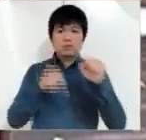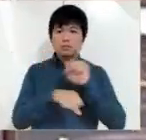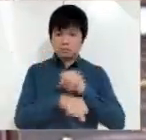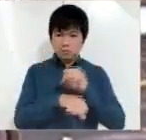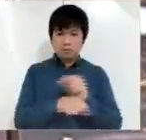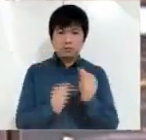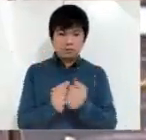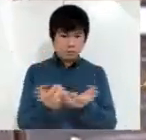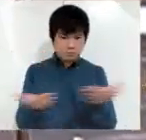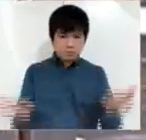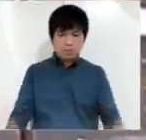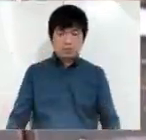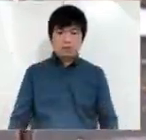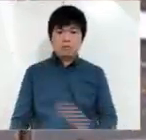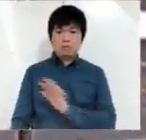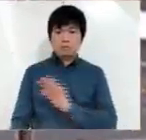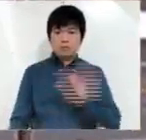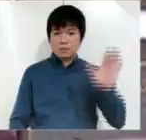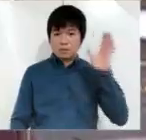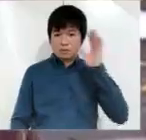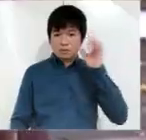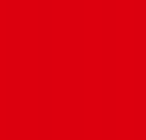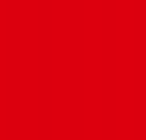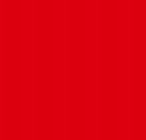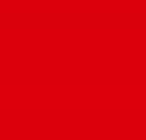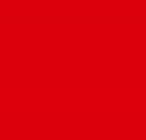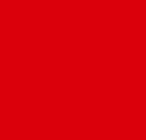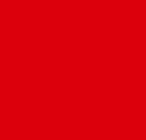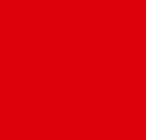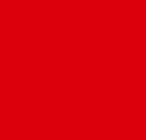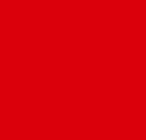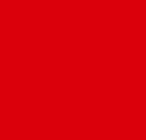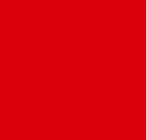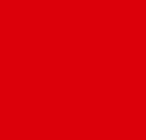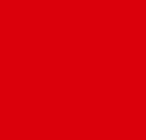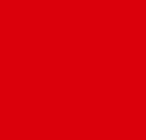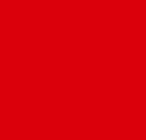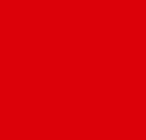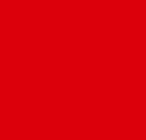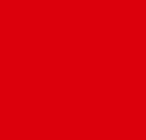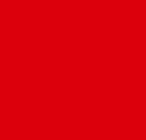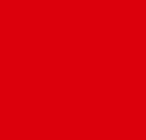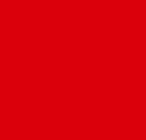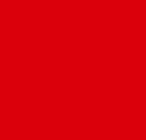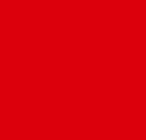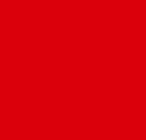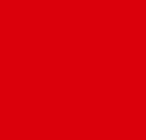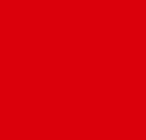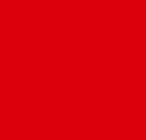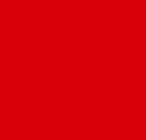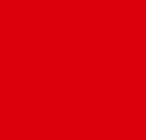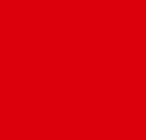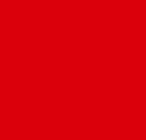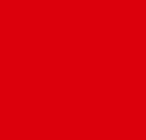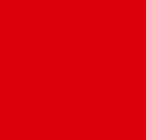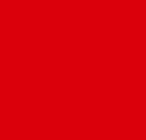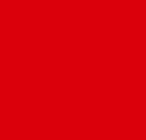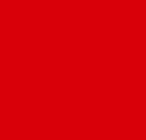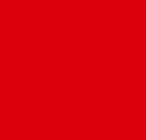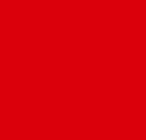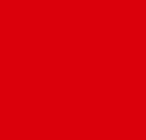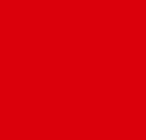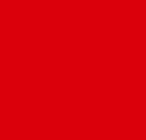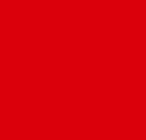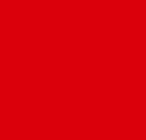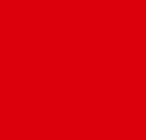Nagbabalita mula sa Frontline, Camille Samonte, News 5. Mga kapatid, Lucy Cruz Valdez po, maging maalam